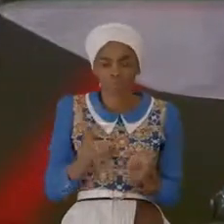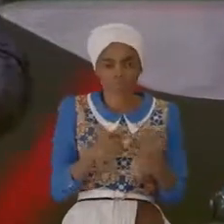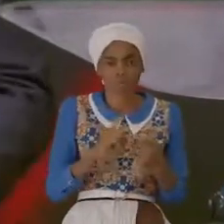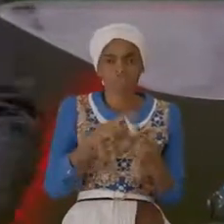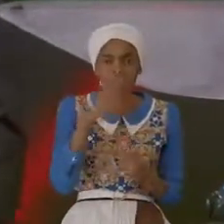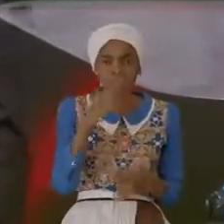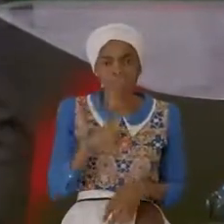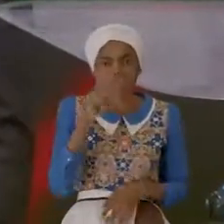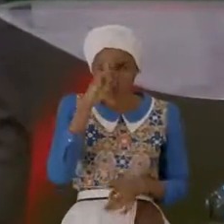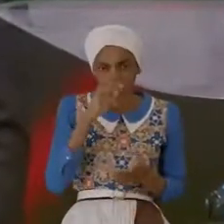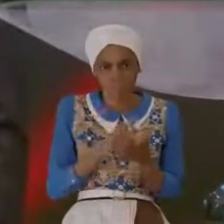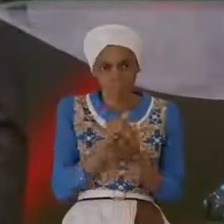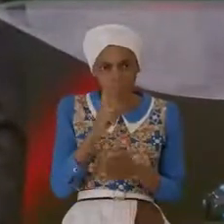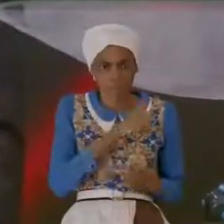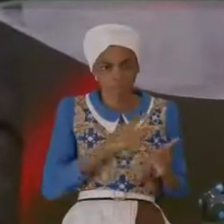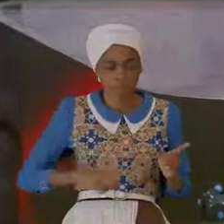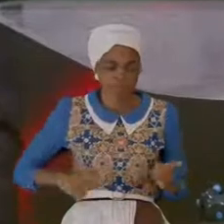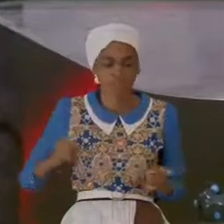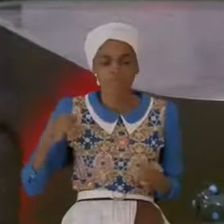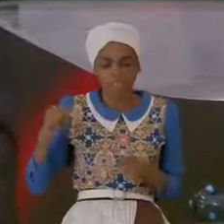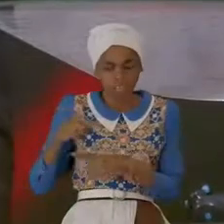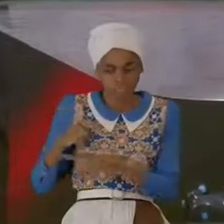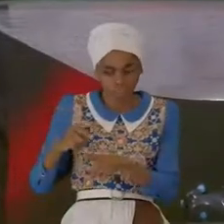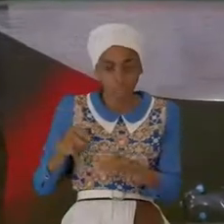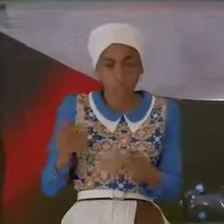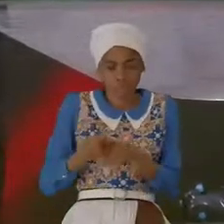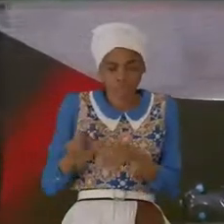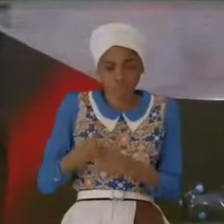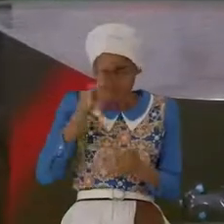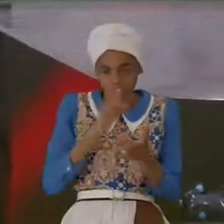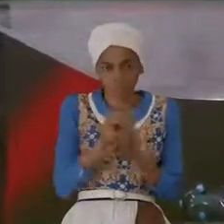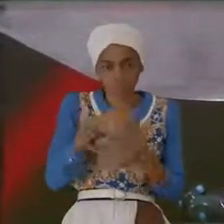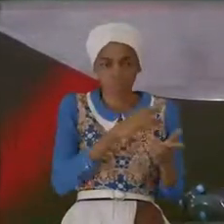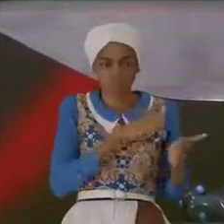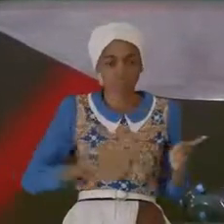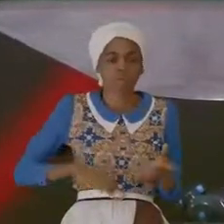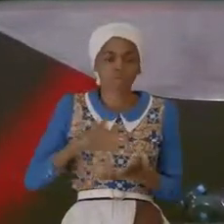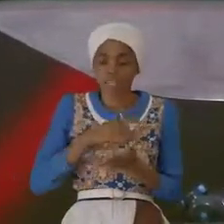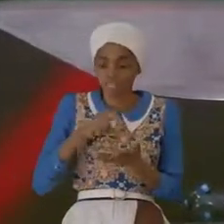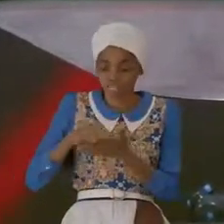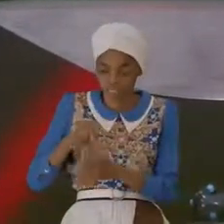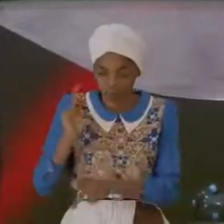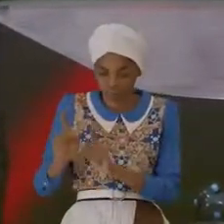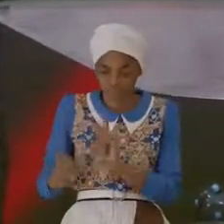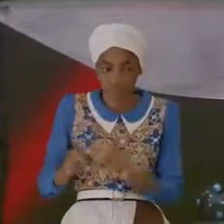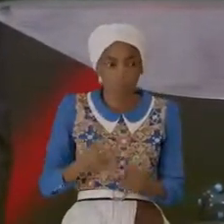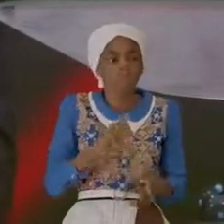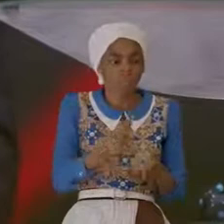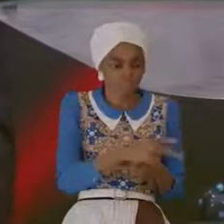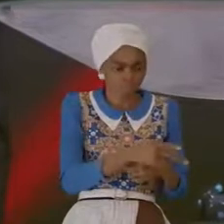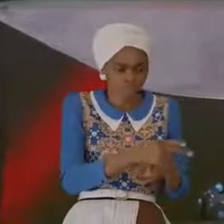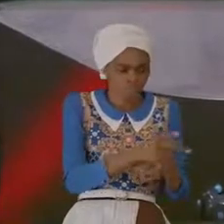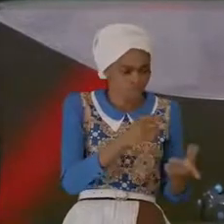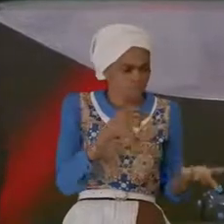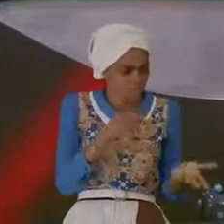tu crois au Seigneur. Eux aussi, ils croient au Seigneur là-bas. Et ces gens-là, qui pratiquent ceci, ils pratiquent ceci,